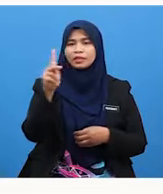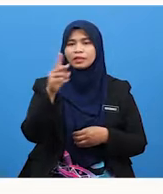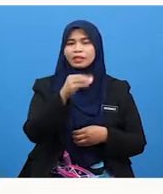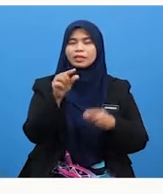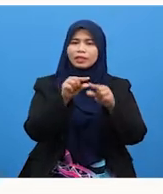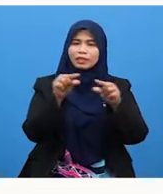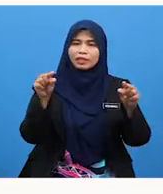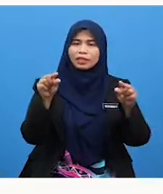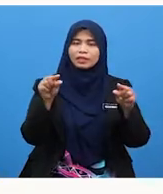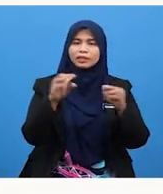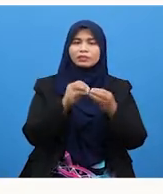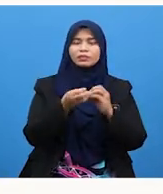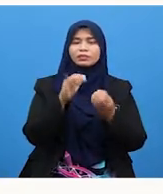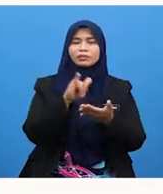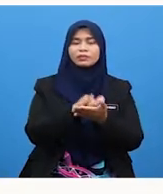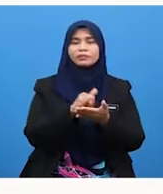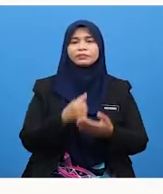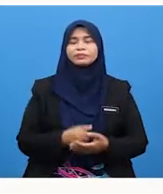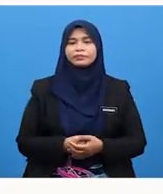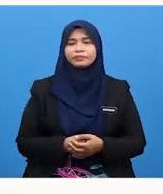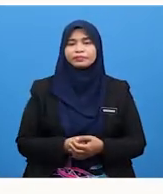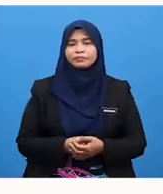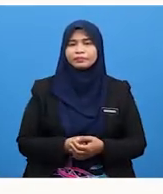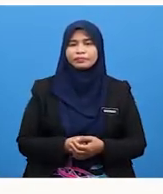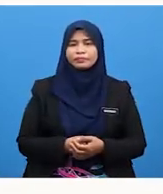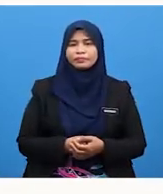Kemudian, gariskan digit tersebut.